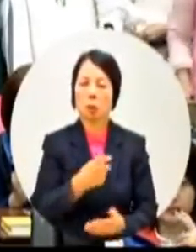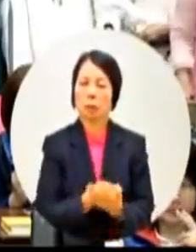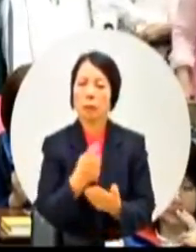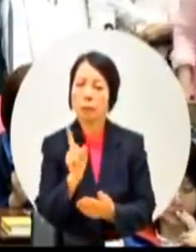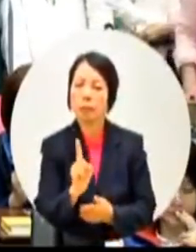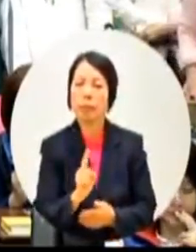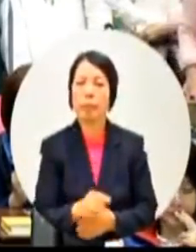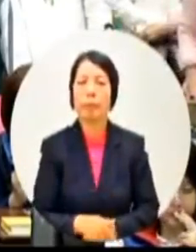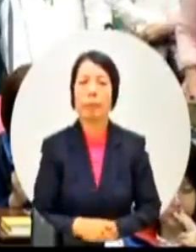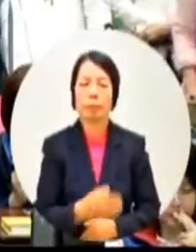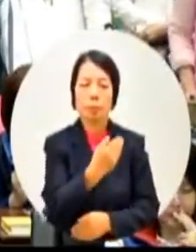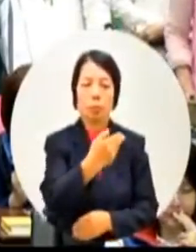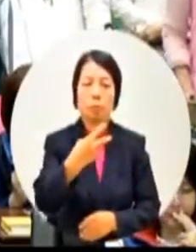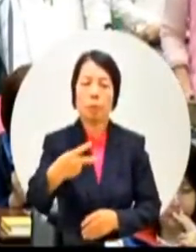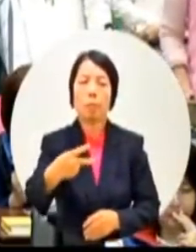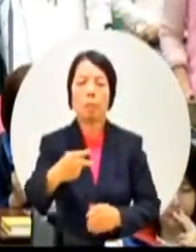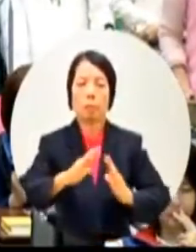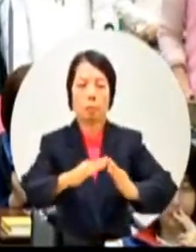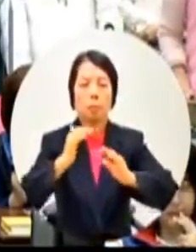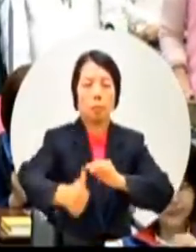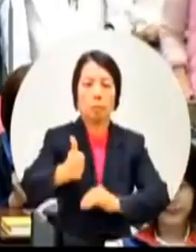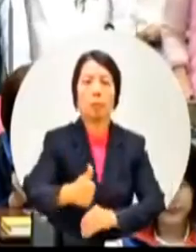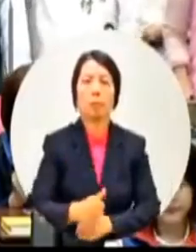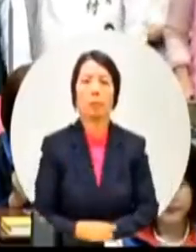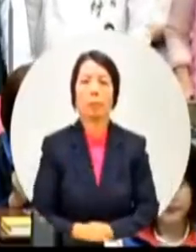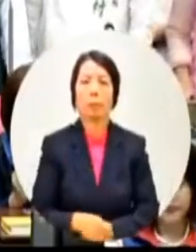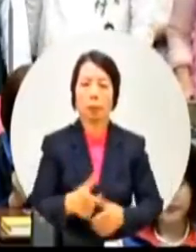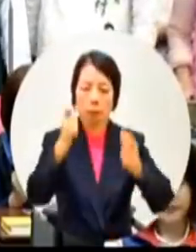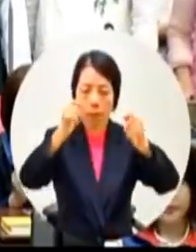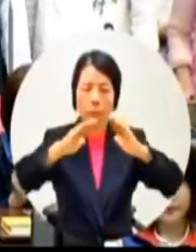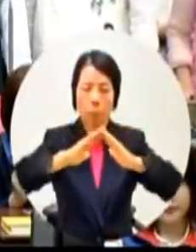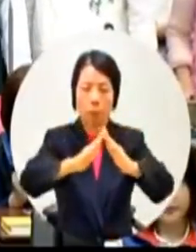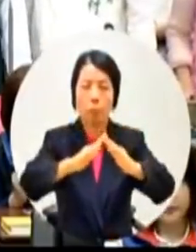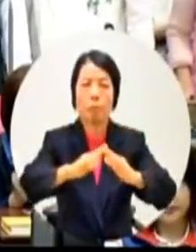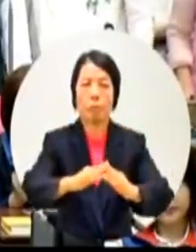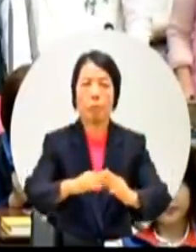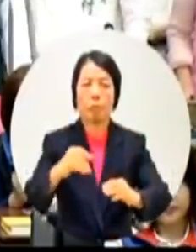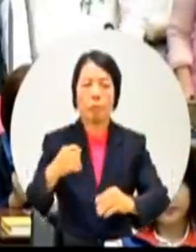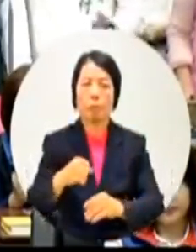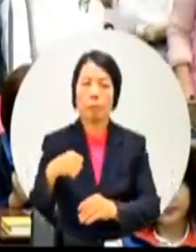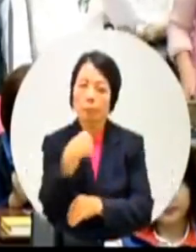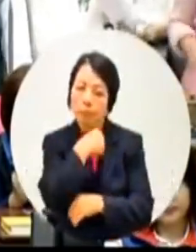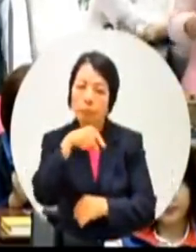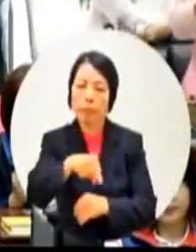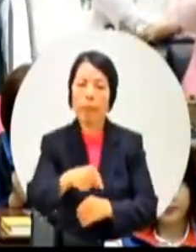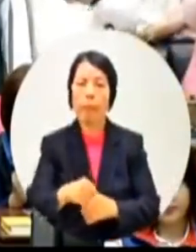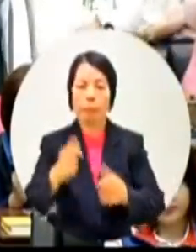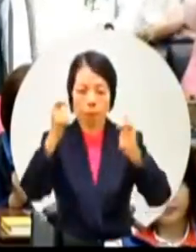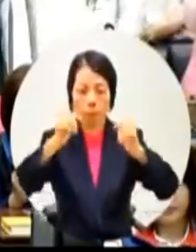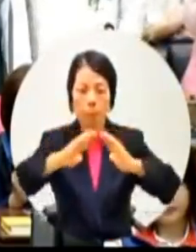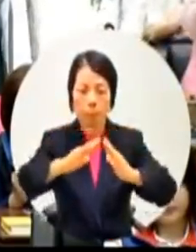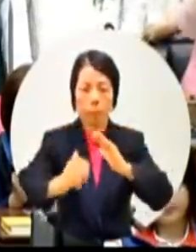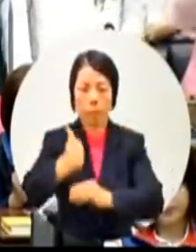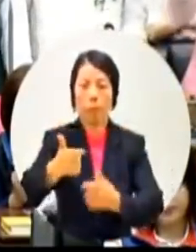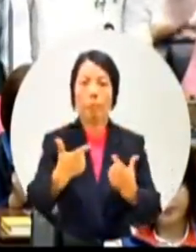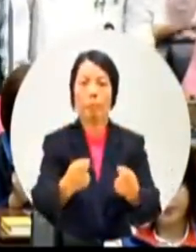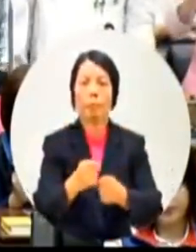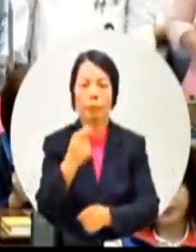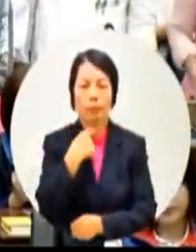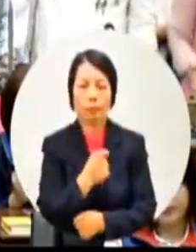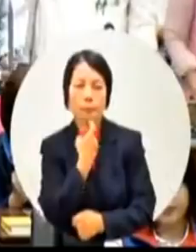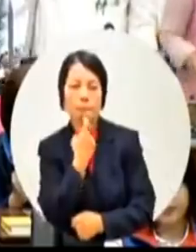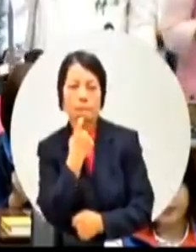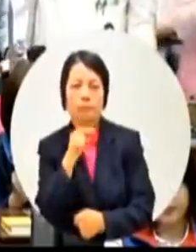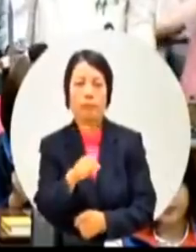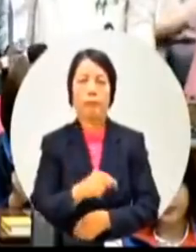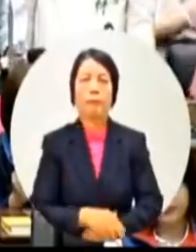湾的高雄市长，哦，这个大家会担心哦。所以是我们提出我们的疑虑。 麦克风打开，那个音